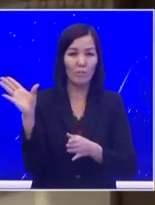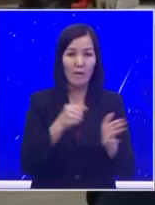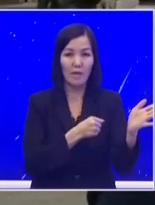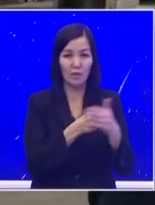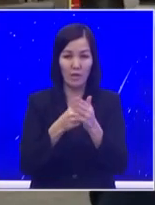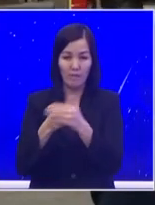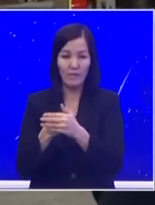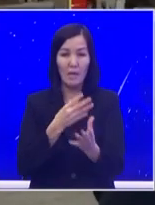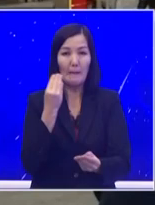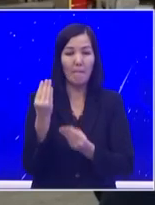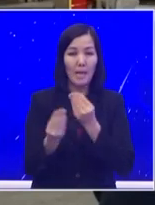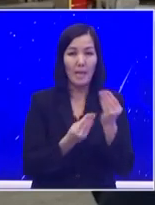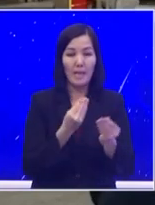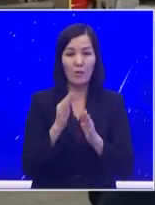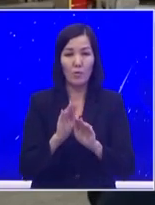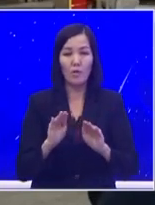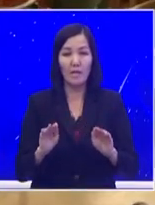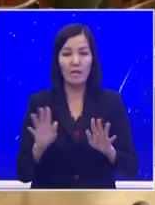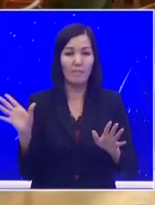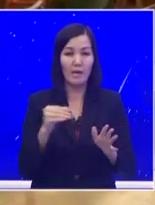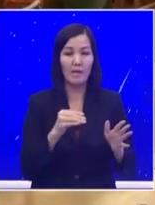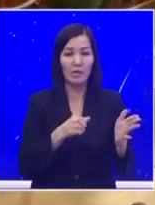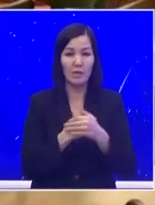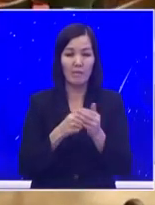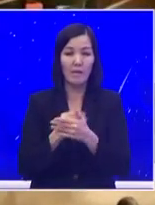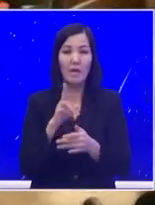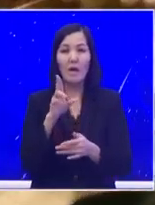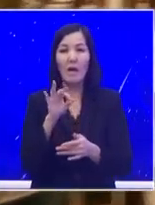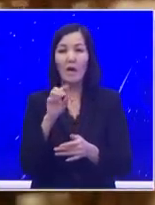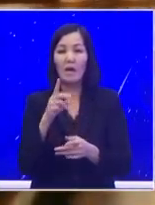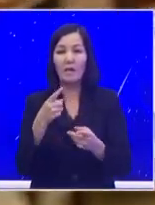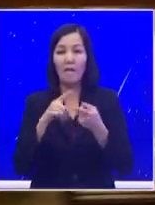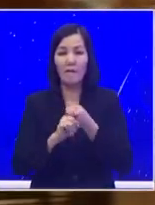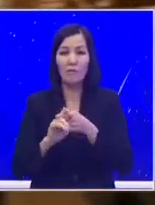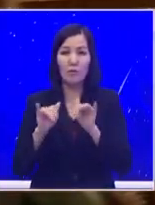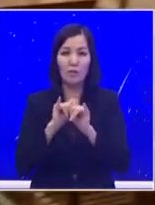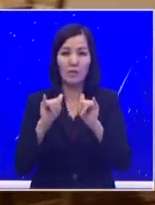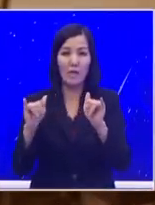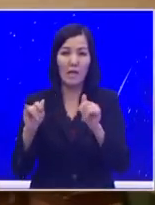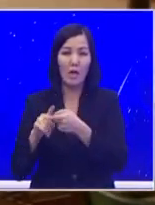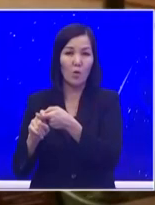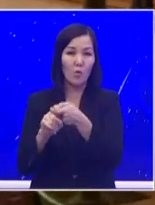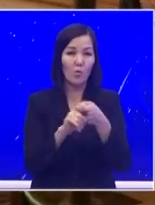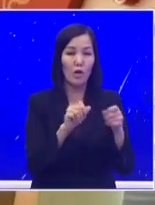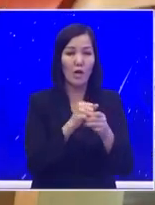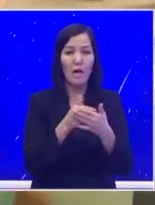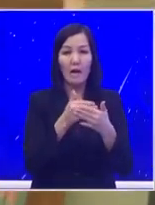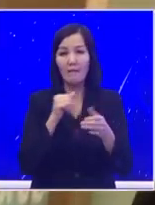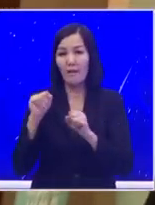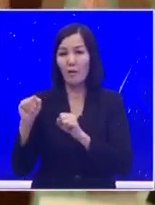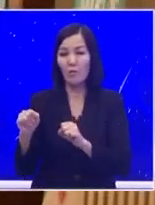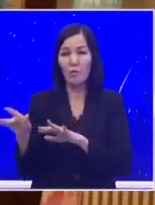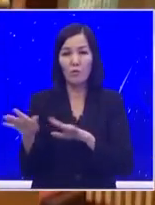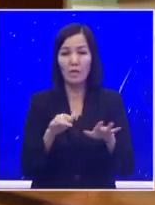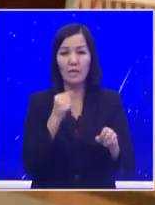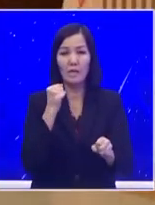кейін балалар ойнайтын жерлер оның бәрі жабылады. Коронавирустың таралуына жол бермеуге бағытталған шектеулер қатаң. Облыстағы